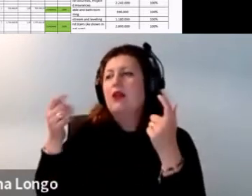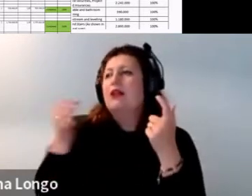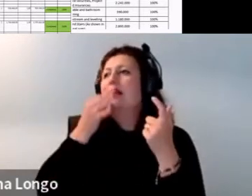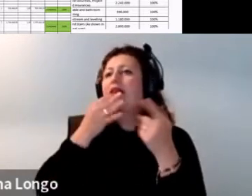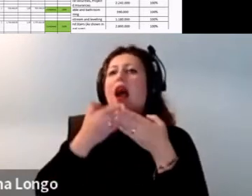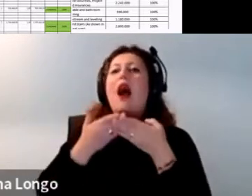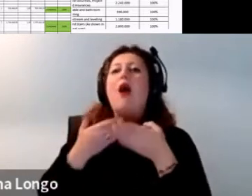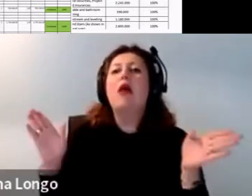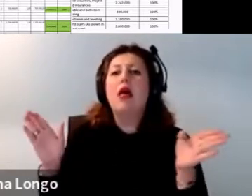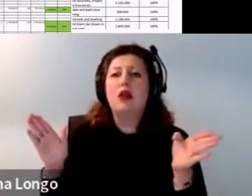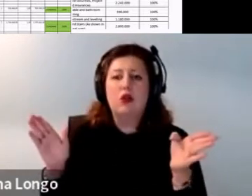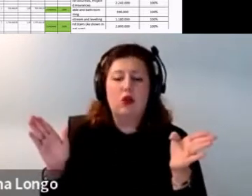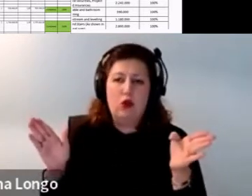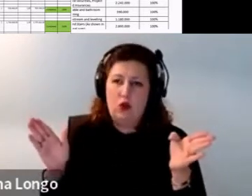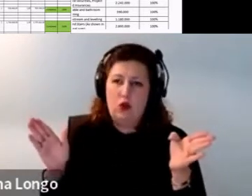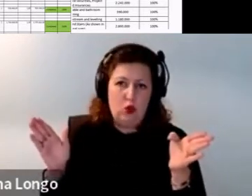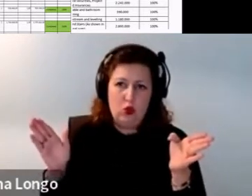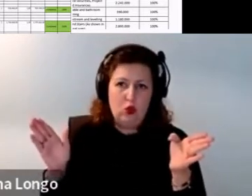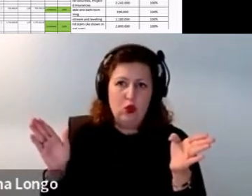modalità aperta,